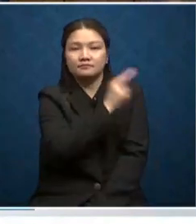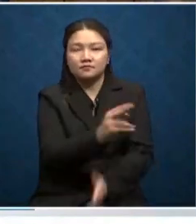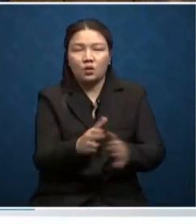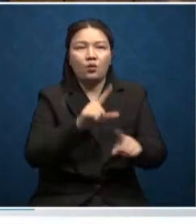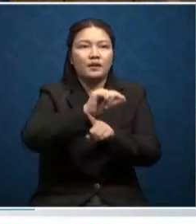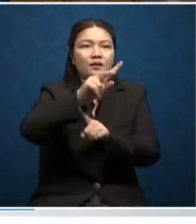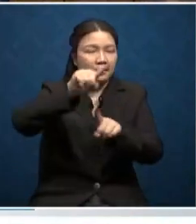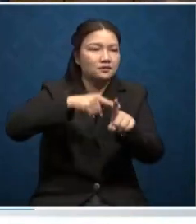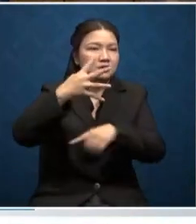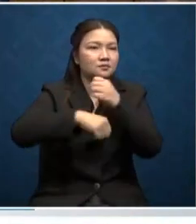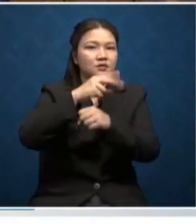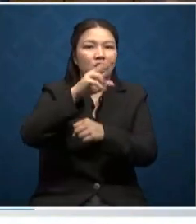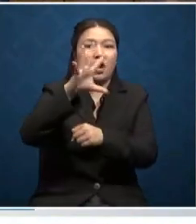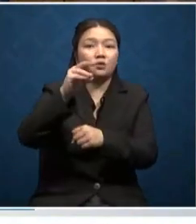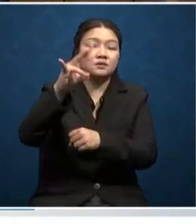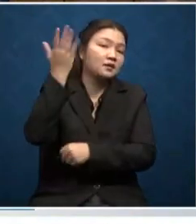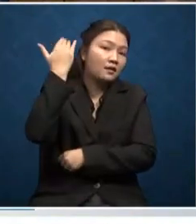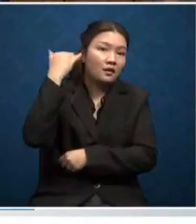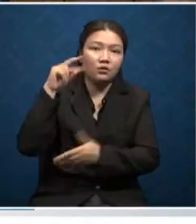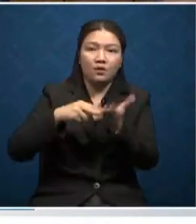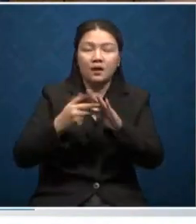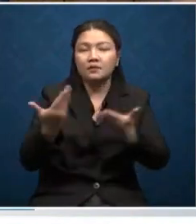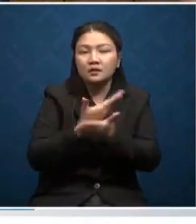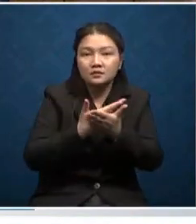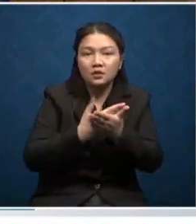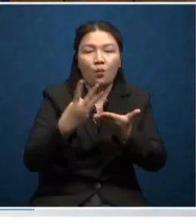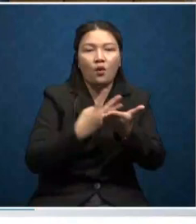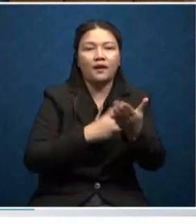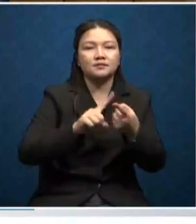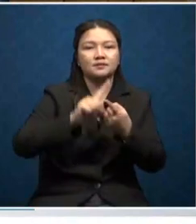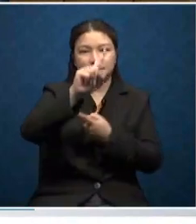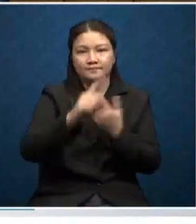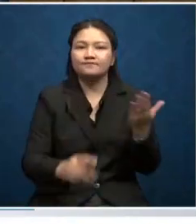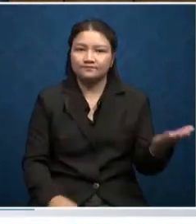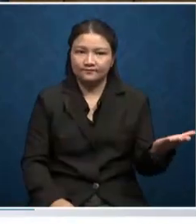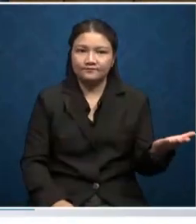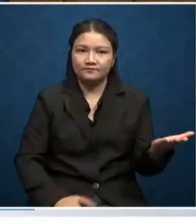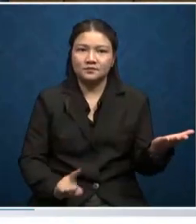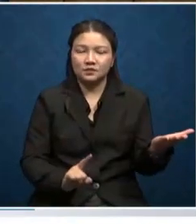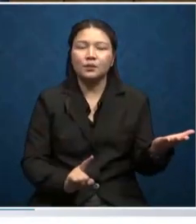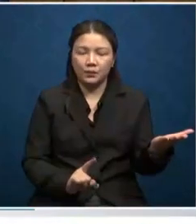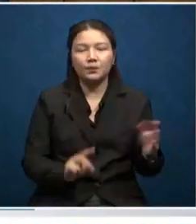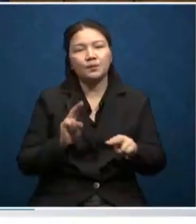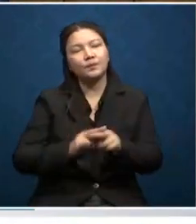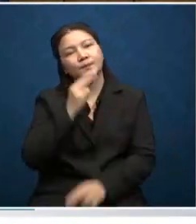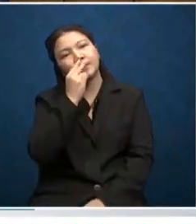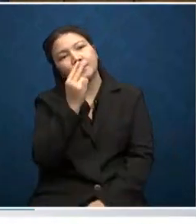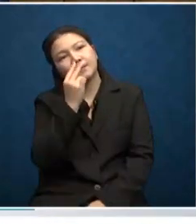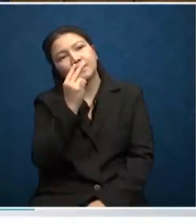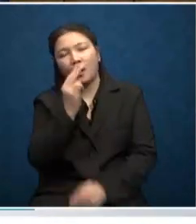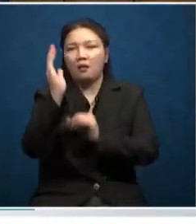เมษายน 2567เนี่ยเป็นการพิจารณาในวาระที่ 1ผมนั่งฟังอยู่ตลอดครับแม้ว่าจะไม่ได้